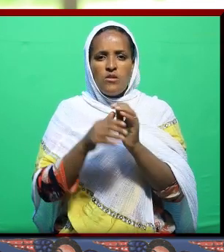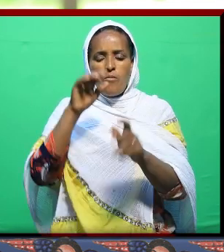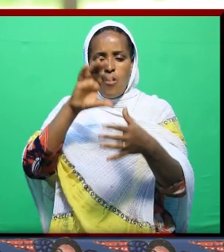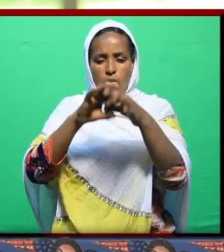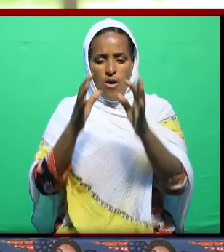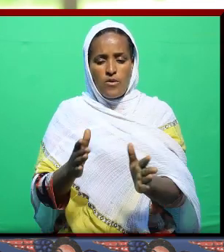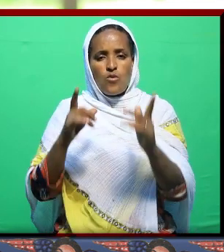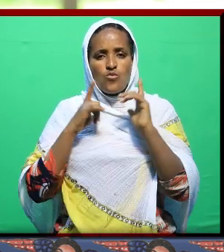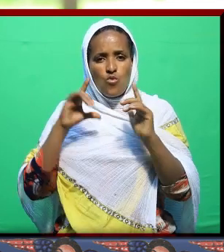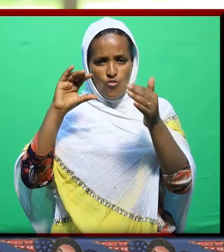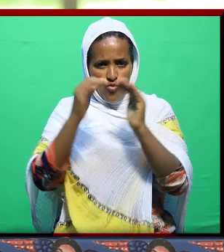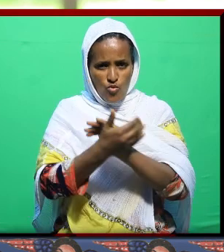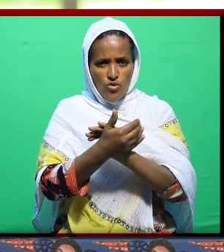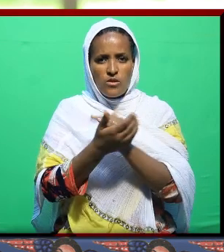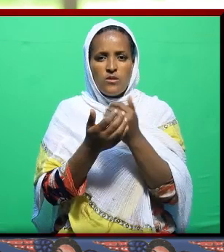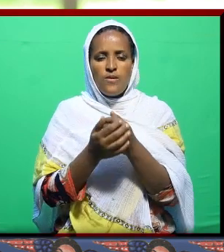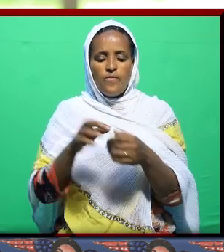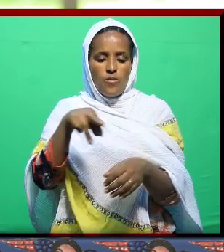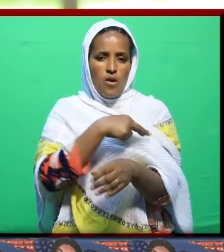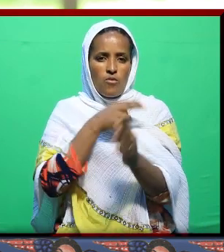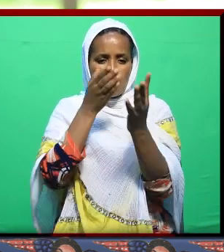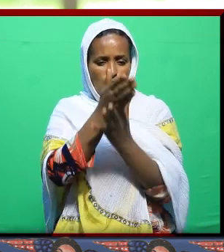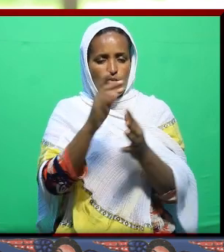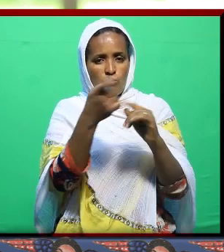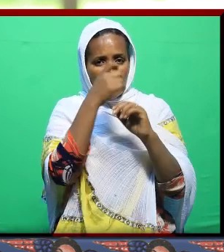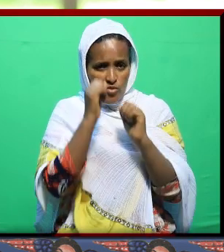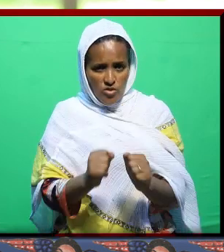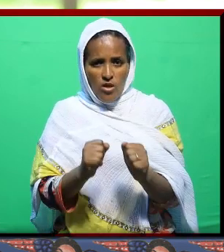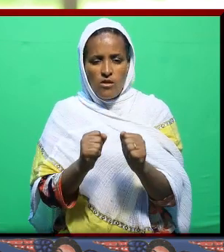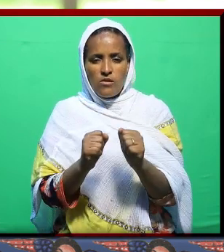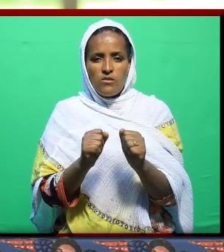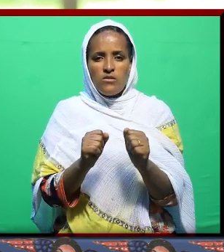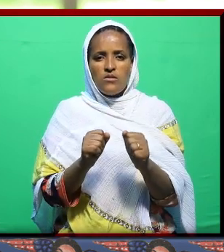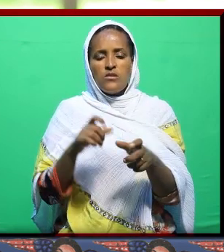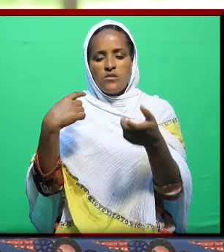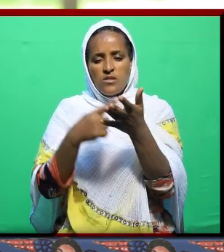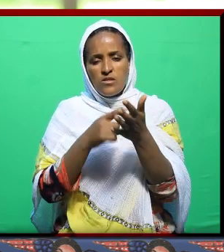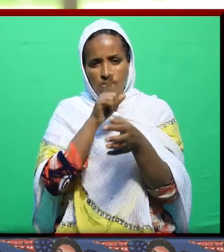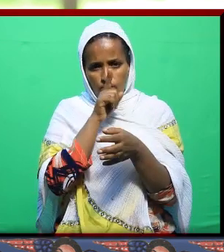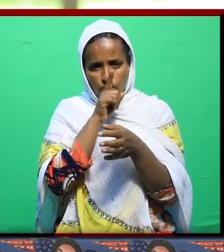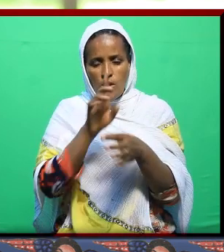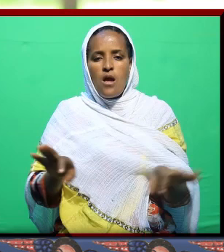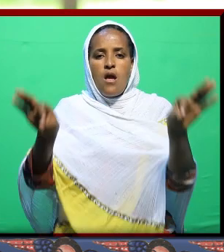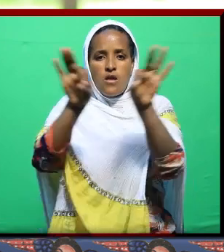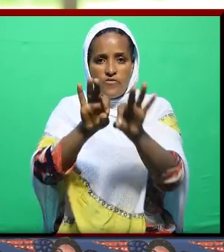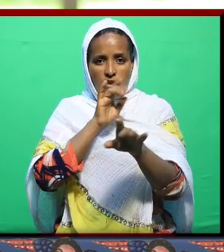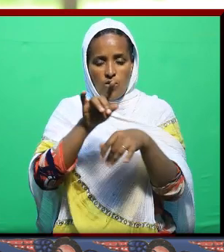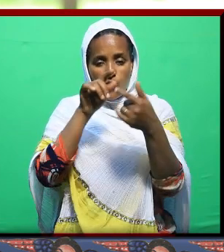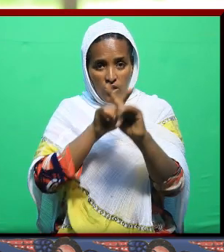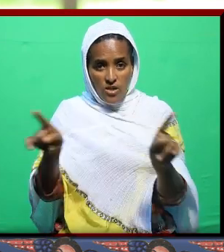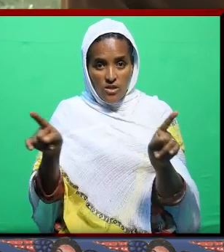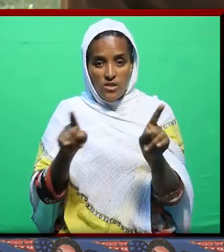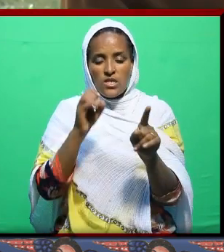በማህበራዊ ኑሮም ይሁን በሃይማኖት መልኩም ይሁን ጭምትነት አስፈላጊ ነው